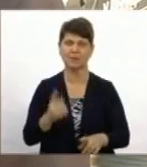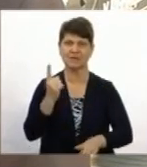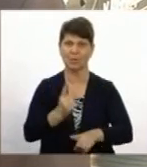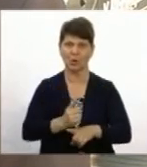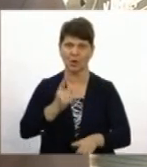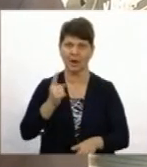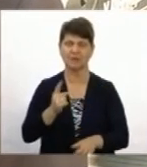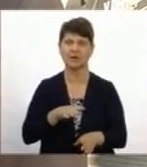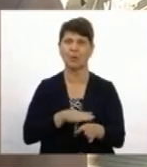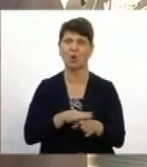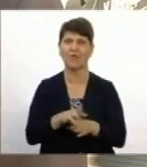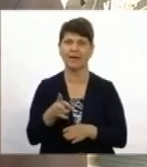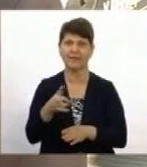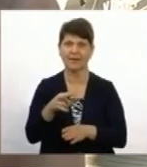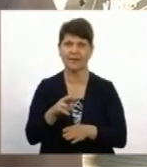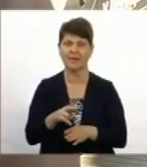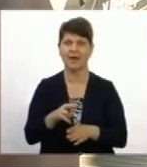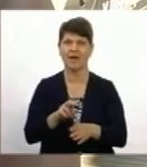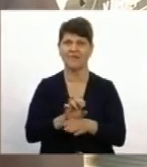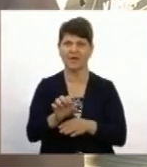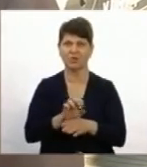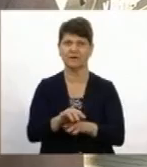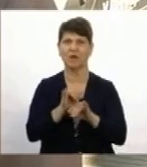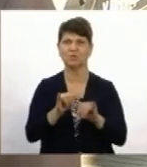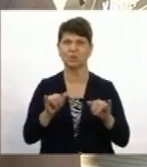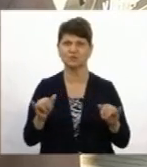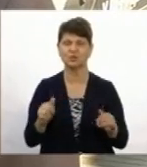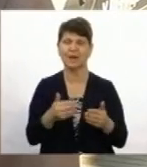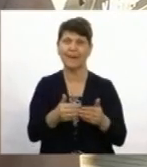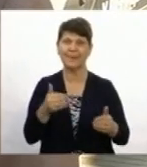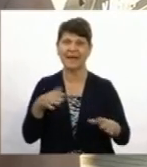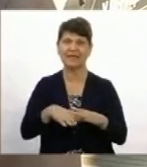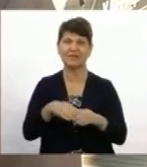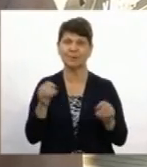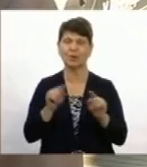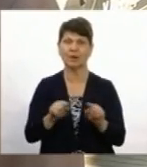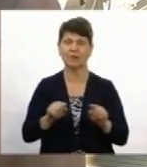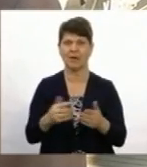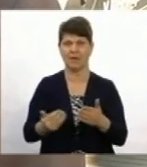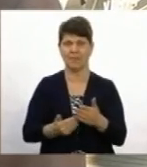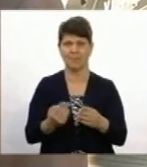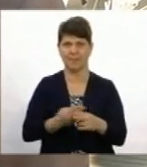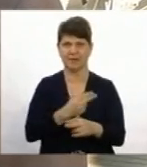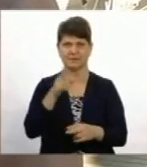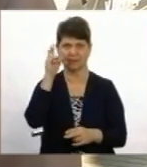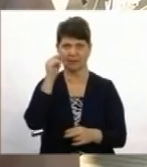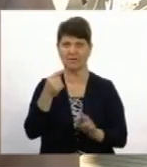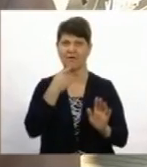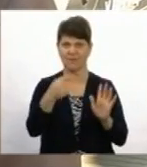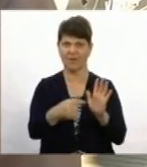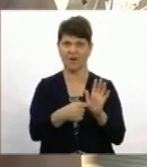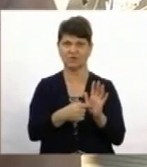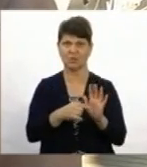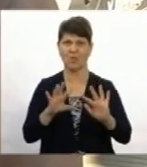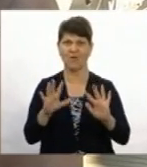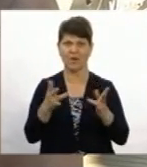забороняється проведення виготовлення, а також розповсюдження передвиборної агітації без вихідних даних. Як от в вказаному випадку,